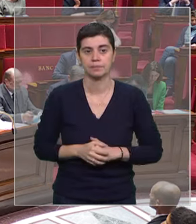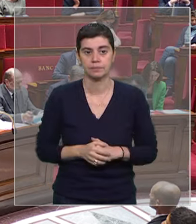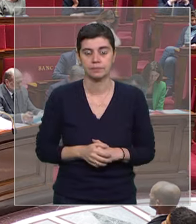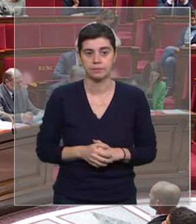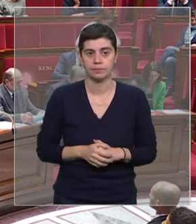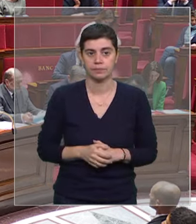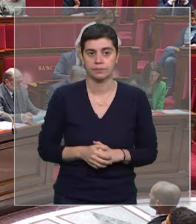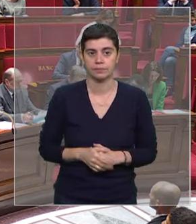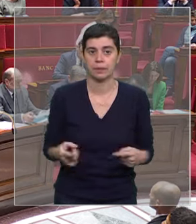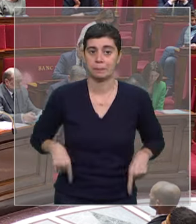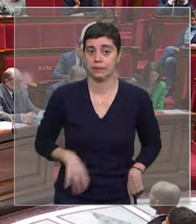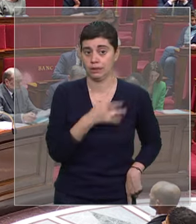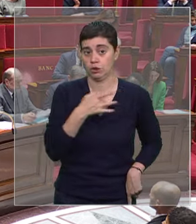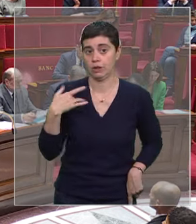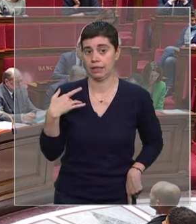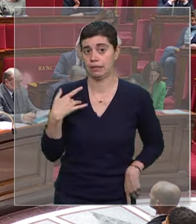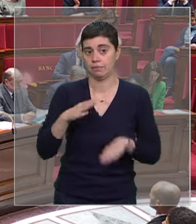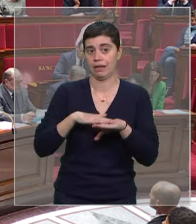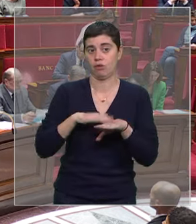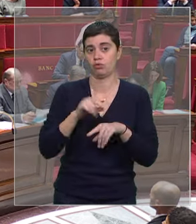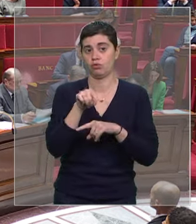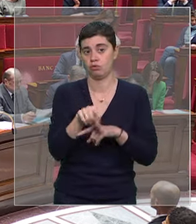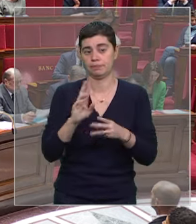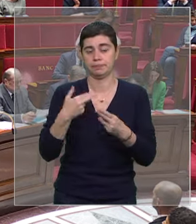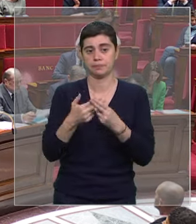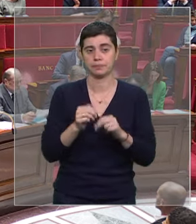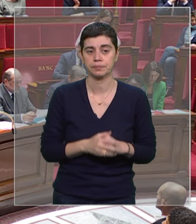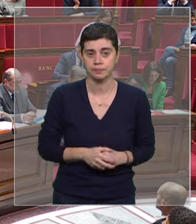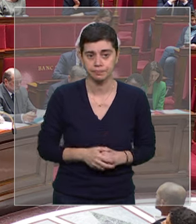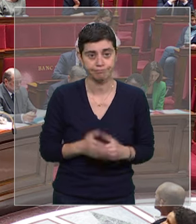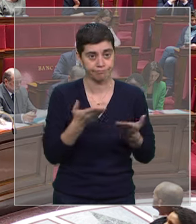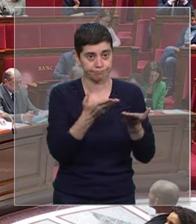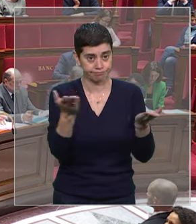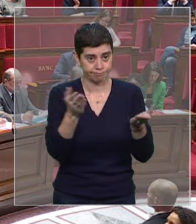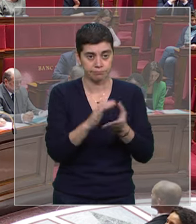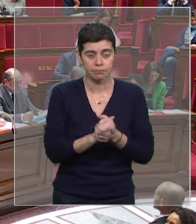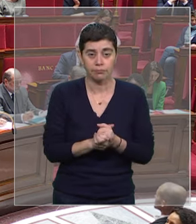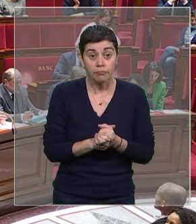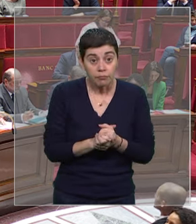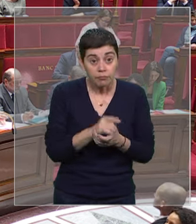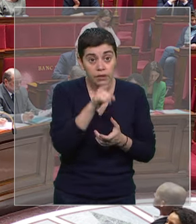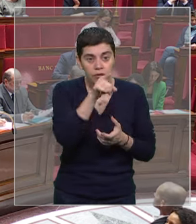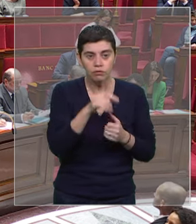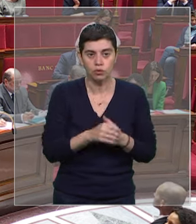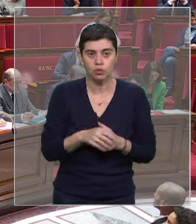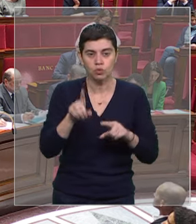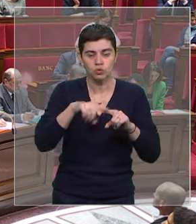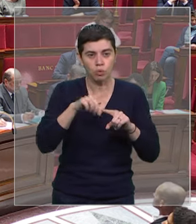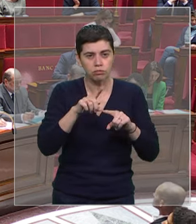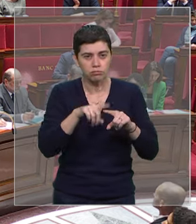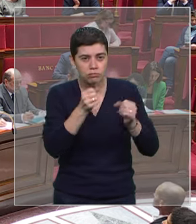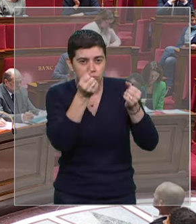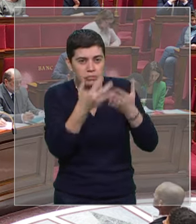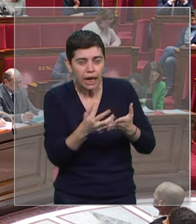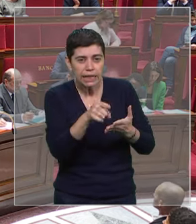ministre de la Santé et de la Prévention. Madame la Présidente, Mesdames et Messieurs les députés, Monsieur le député, votre raccourci entre les actes insoutenables que vous